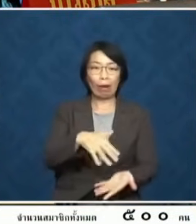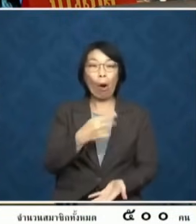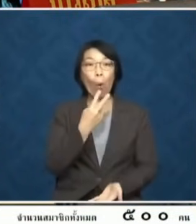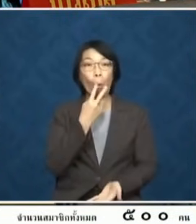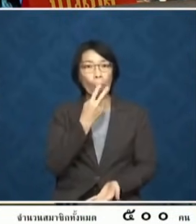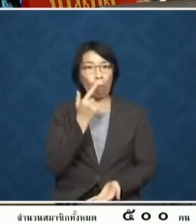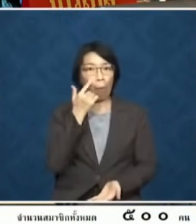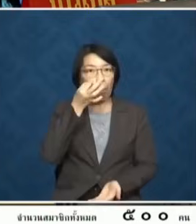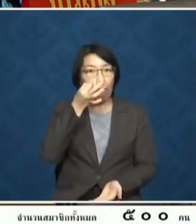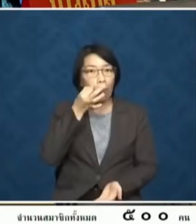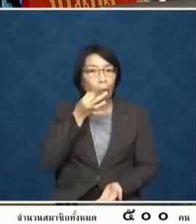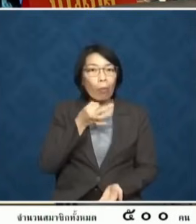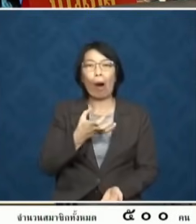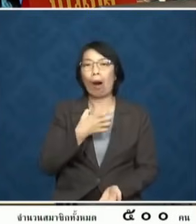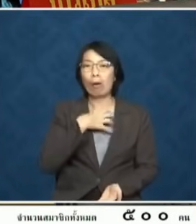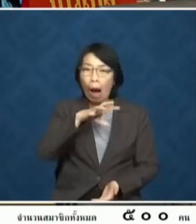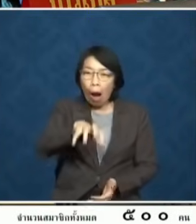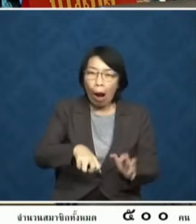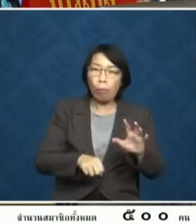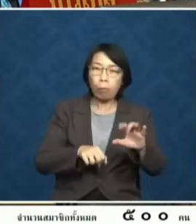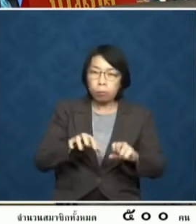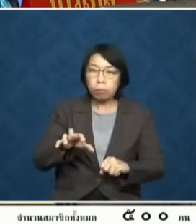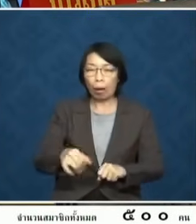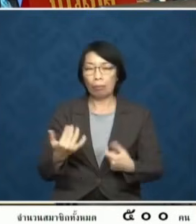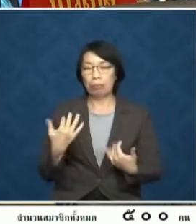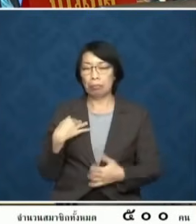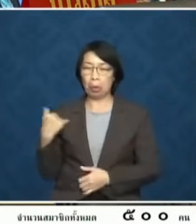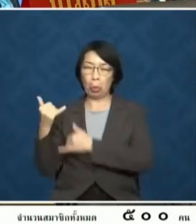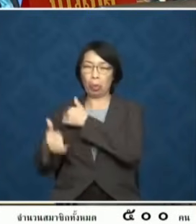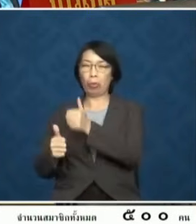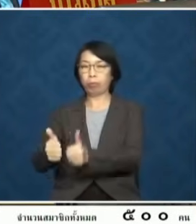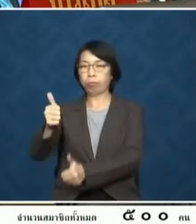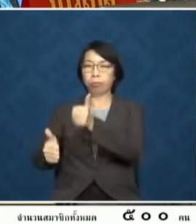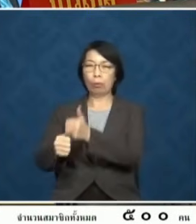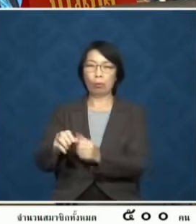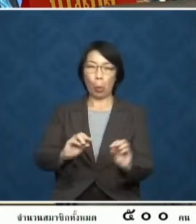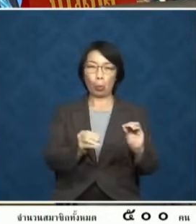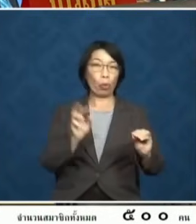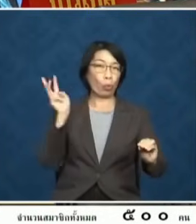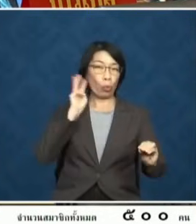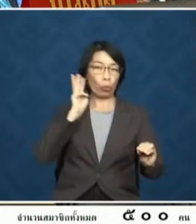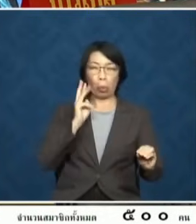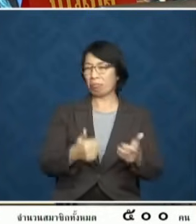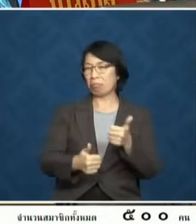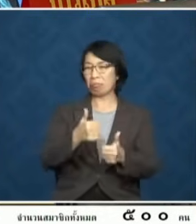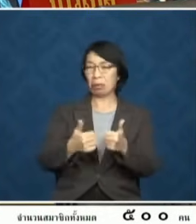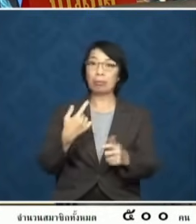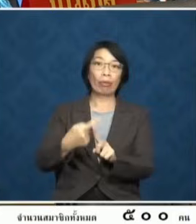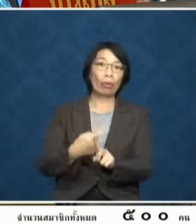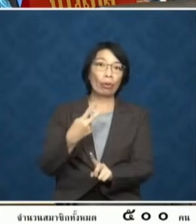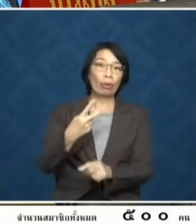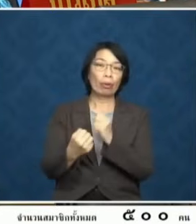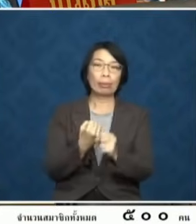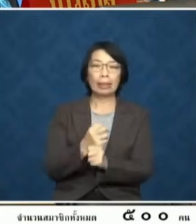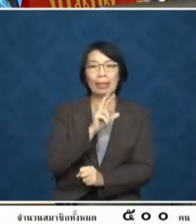หลายรายนะคะดูได้จากการที่ยังมีผู้เข้าประมูลแข่งขันขึ้นวิทยุกันอย่างดุดุเดือดมากค่ะเมื่อเดือนกุมภาพันธ์ปี